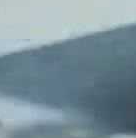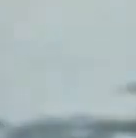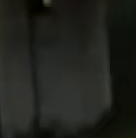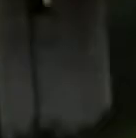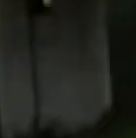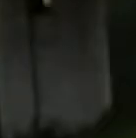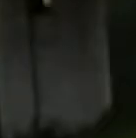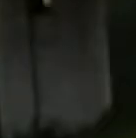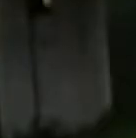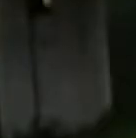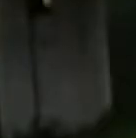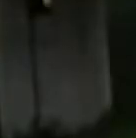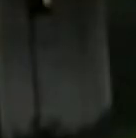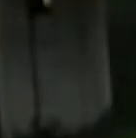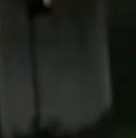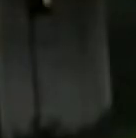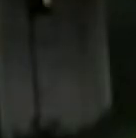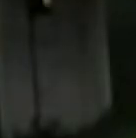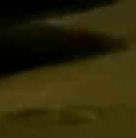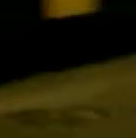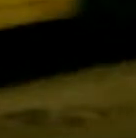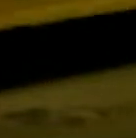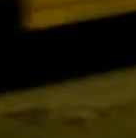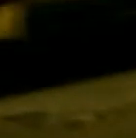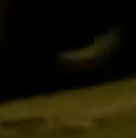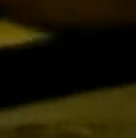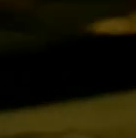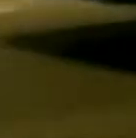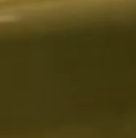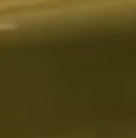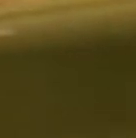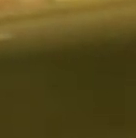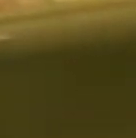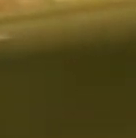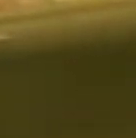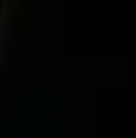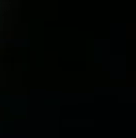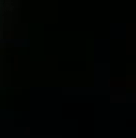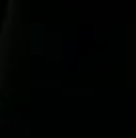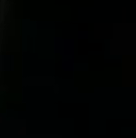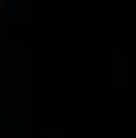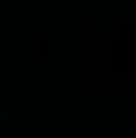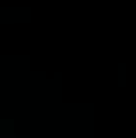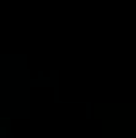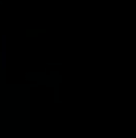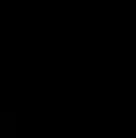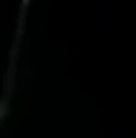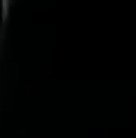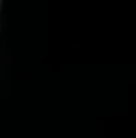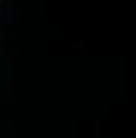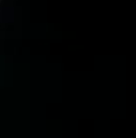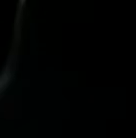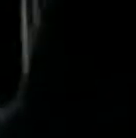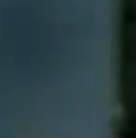לפעמים בא לי עוד בדרך לירושלים, אני מדמיינת איך כל המכוניות ניתקות